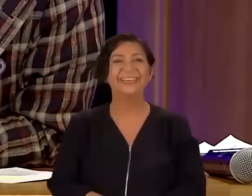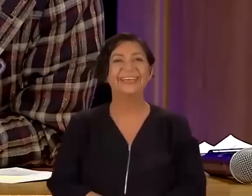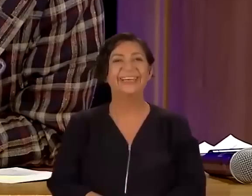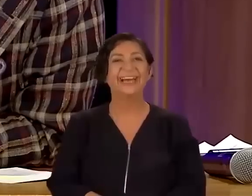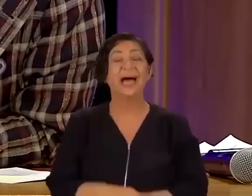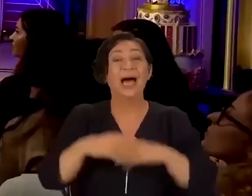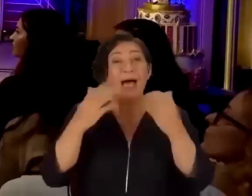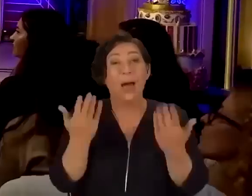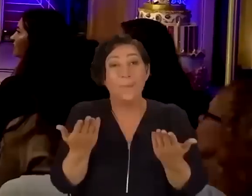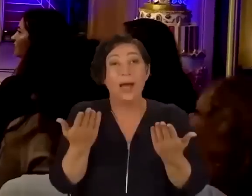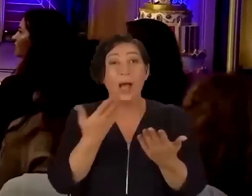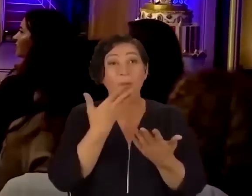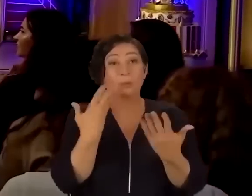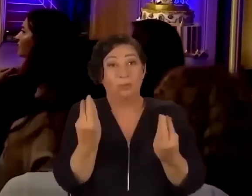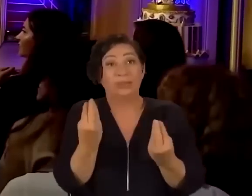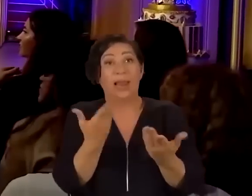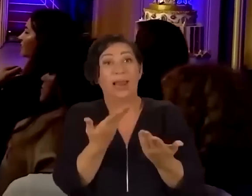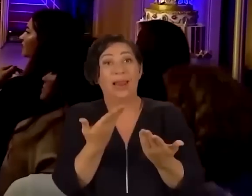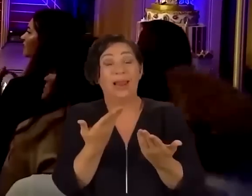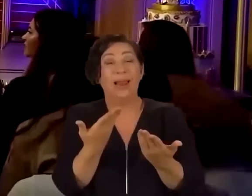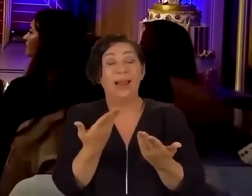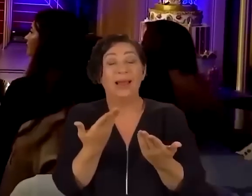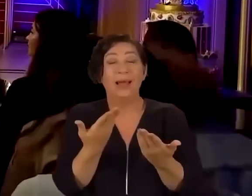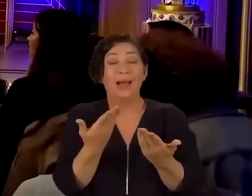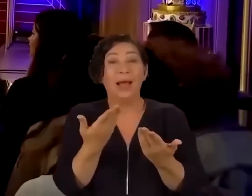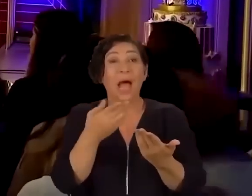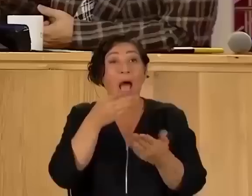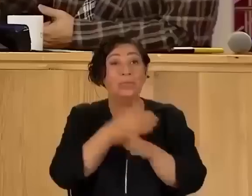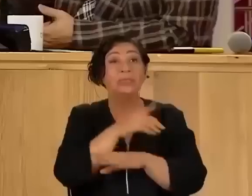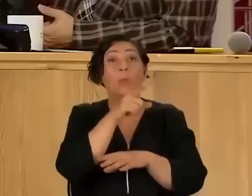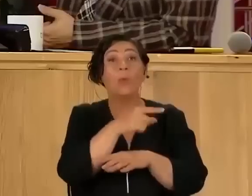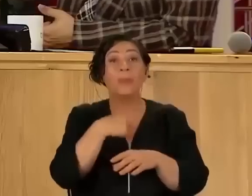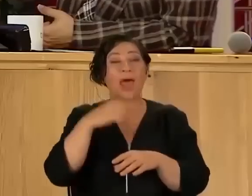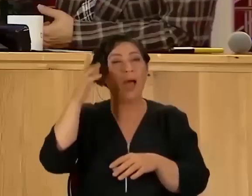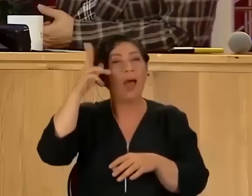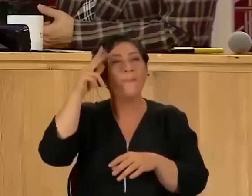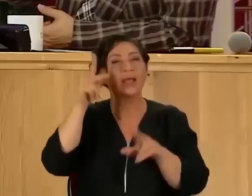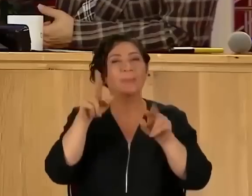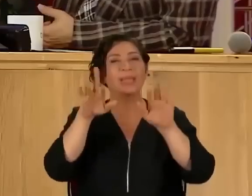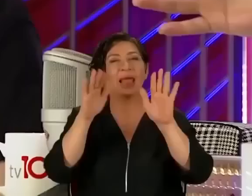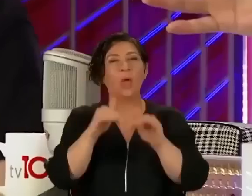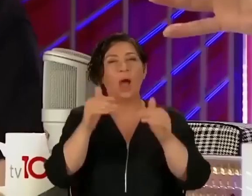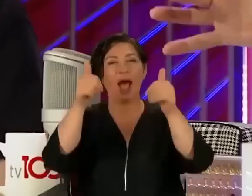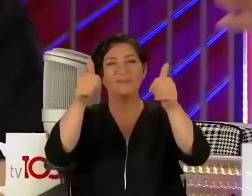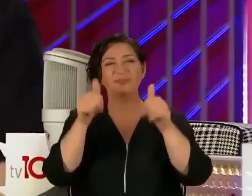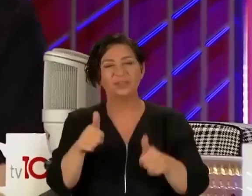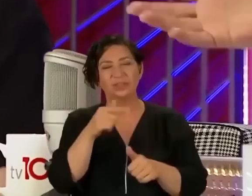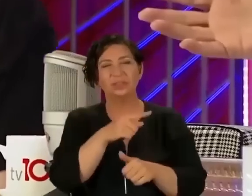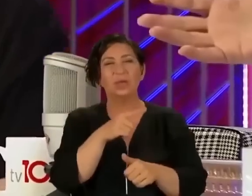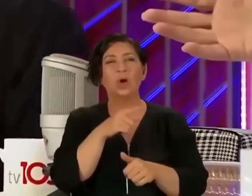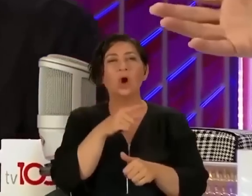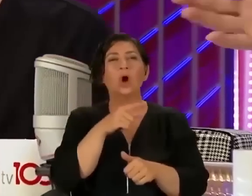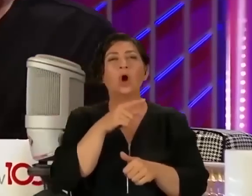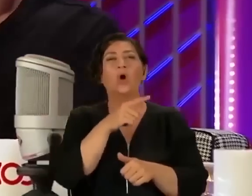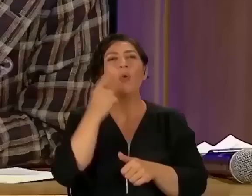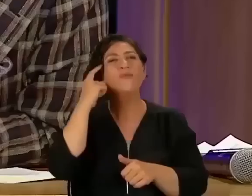Evet, ama güzel bu. Bu aslında bana çok Amerikalı geliyor bu afiş. Öyle mi? Amerikalı geliyor. Vallahi güzel